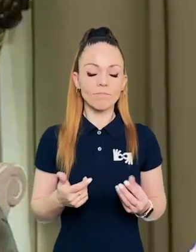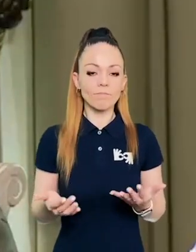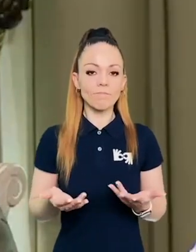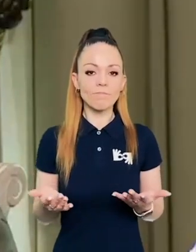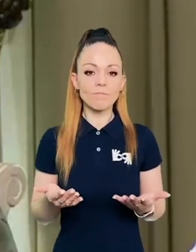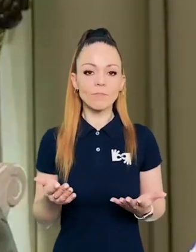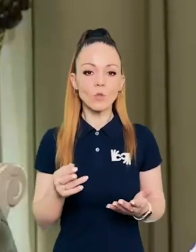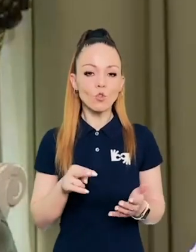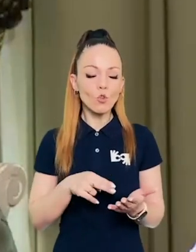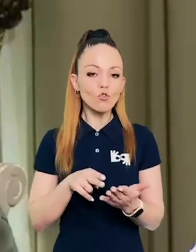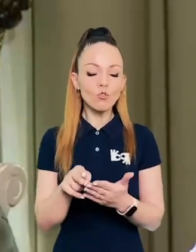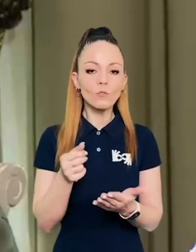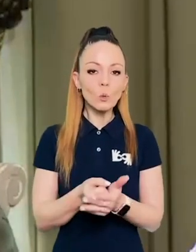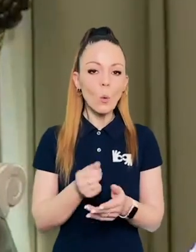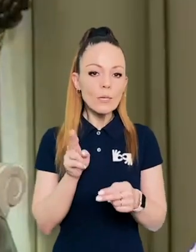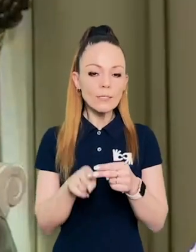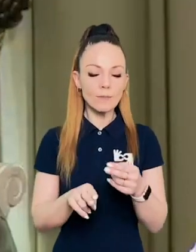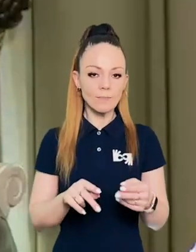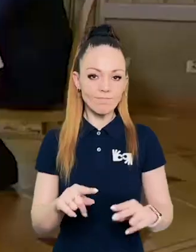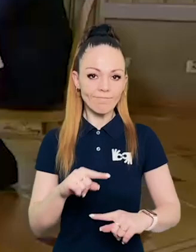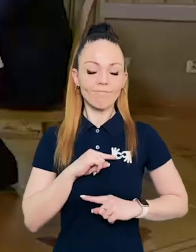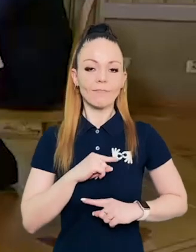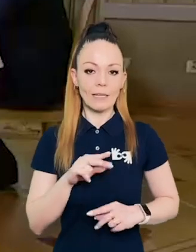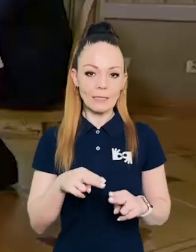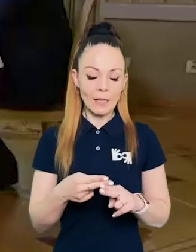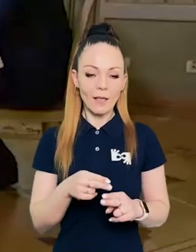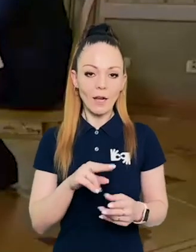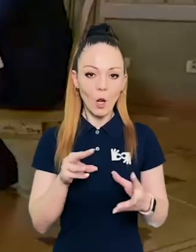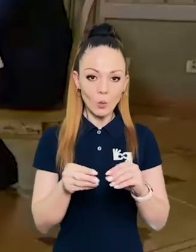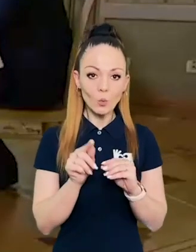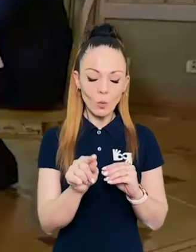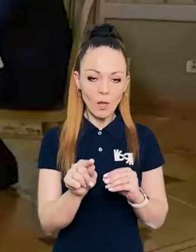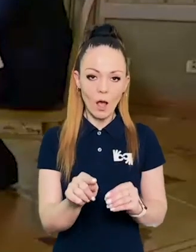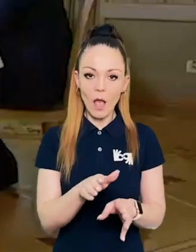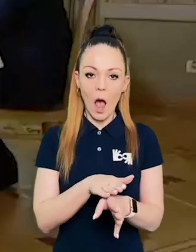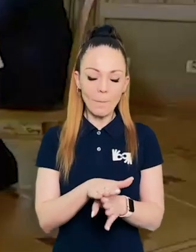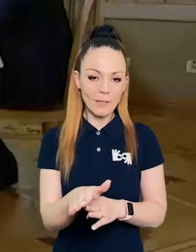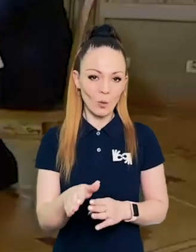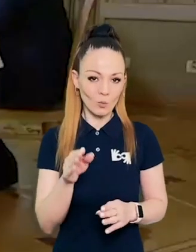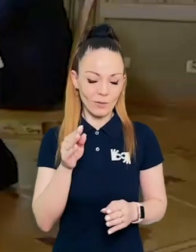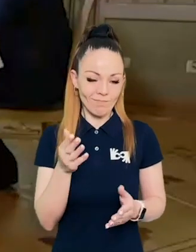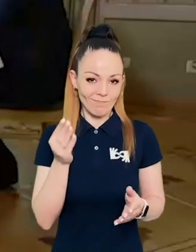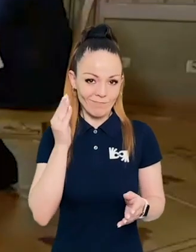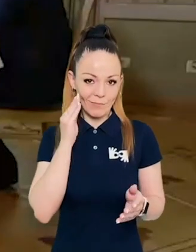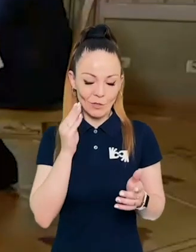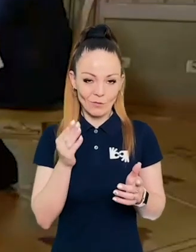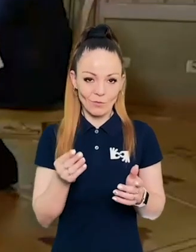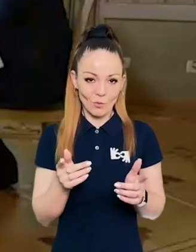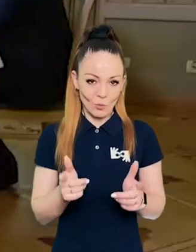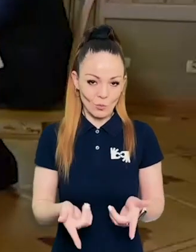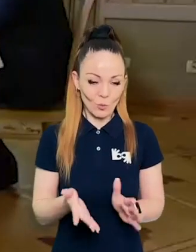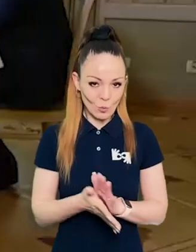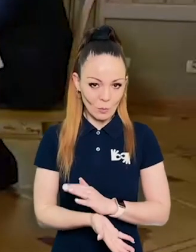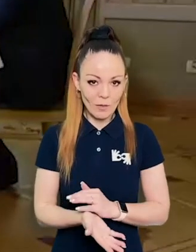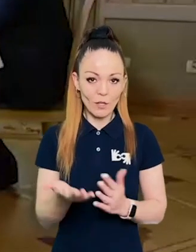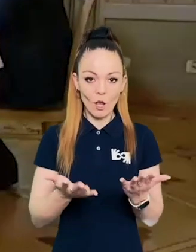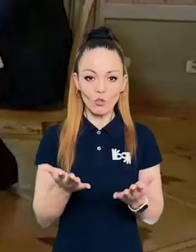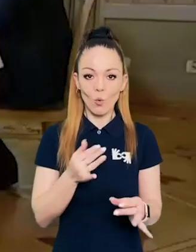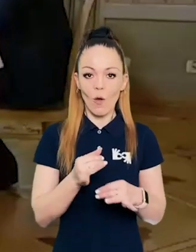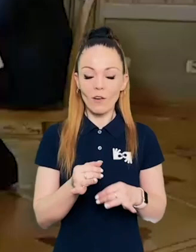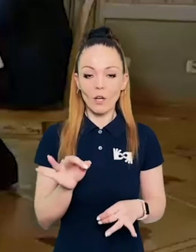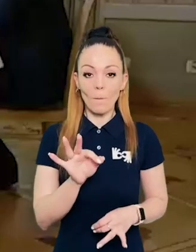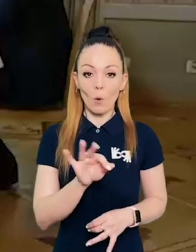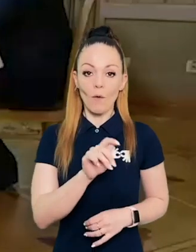ти дійшов до кінця, і цей результат, він абсолютно зрозумілий. Якщо